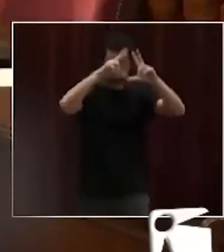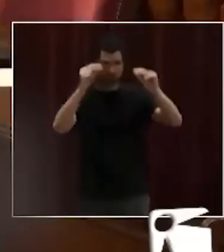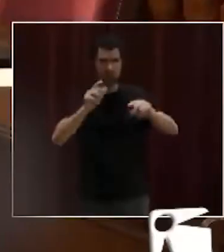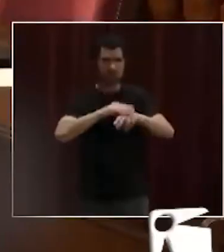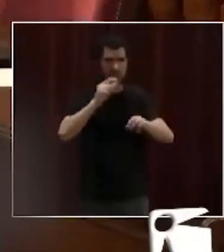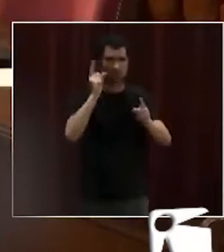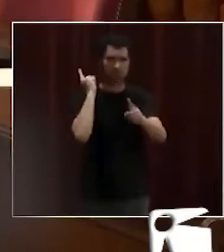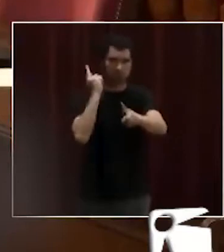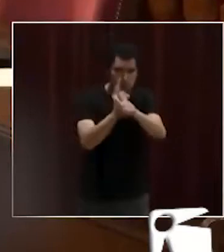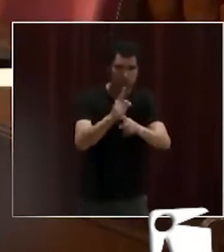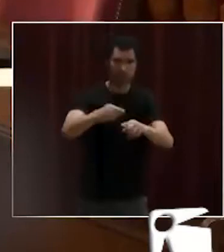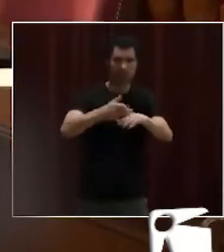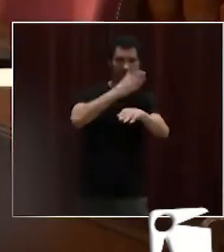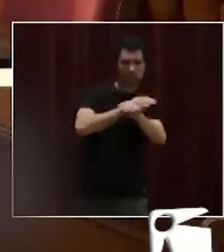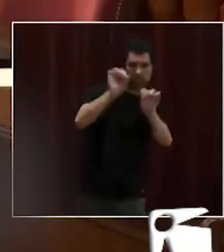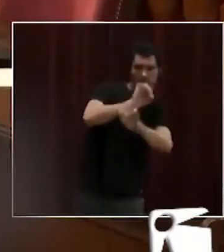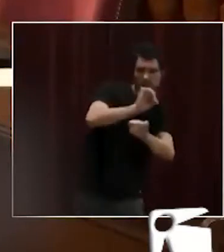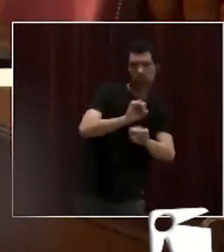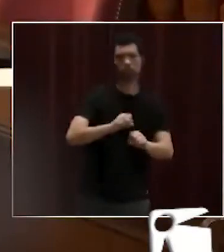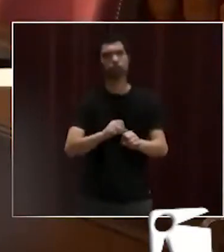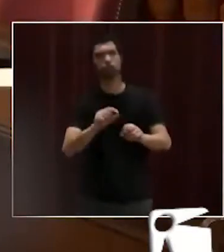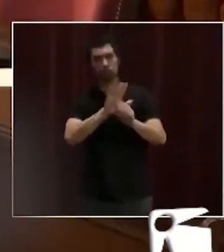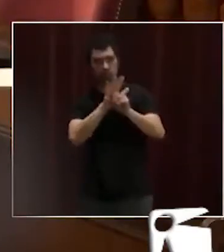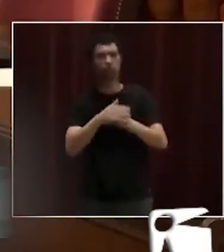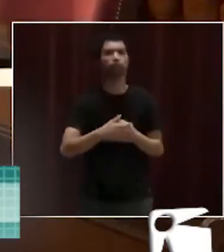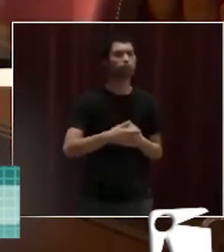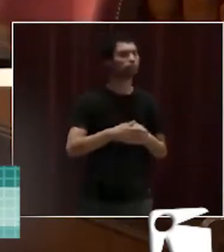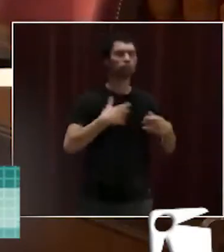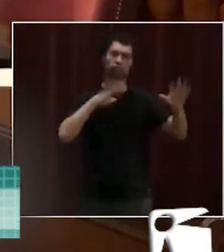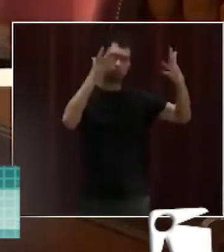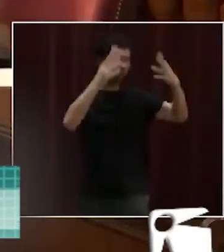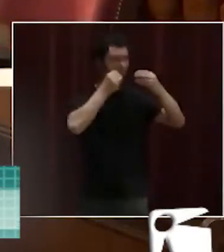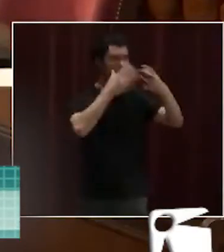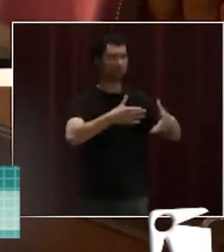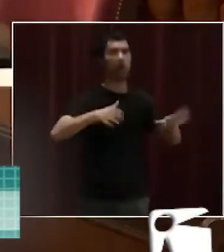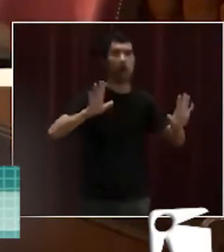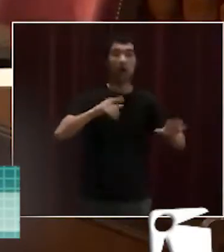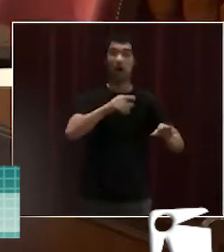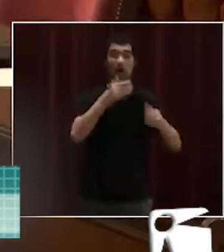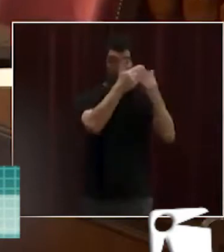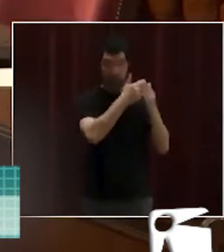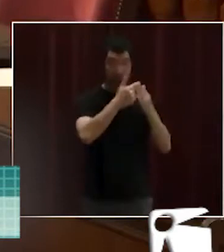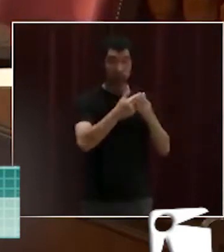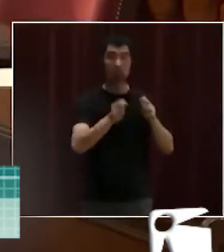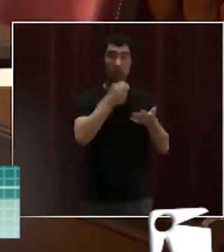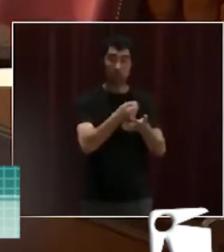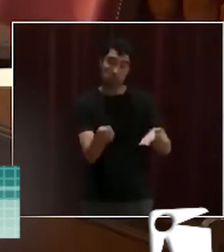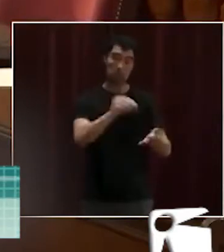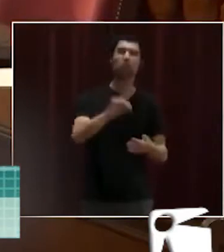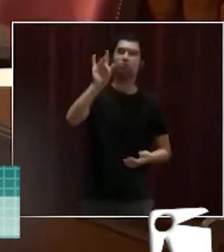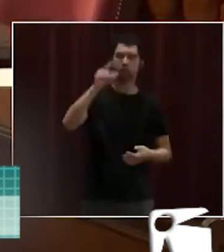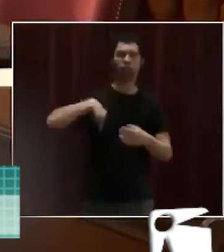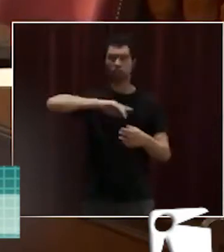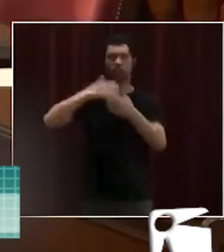Almenys així ho ha assegurat avui la consellera de Salut. Hi ha una proposta de la Conselleria de Salut per incrementar l'import